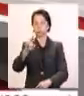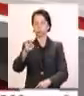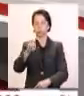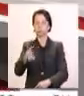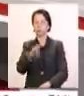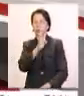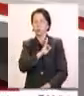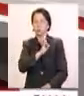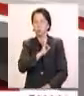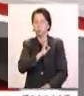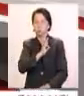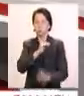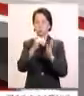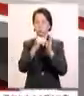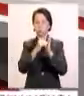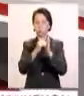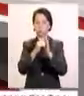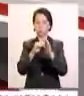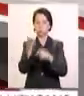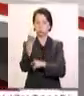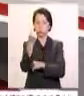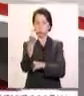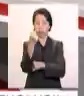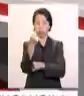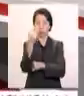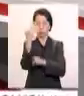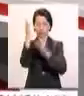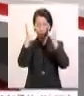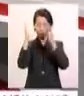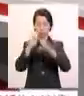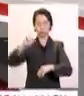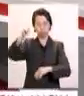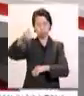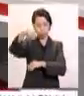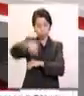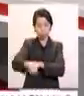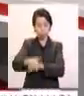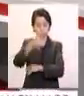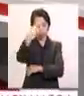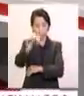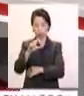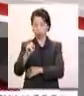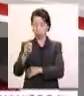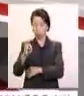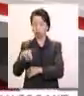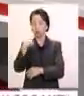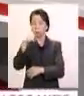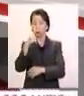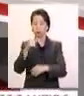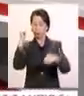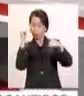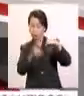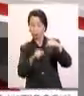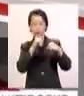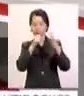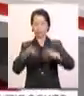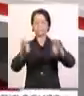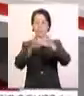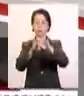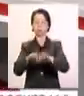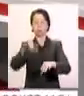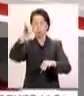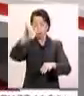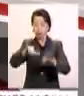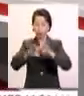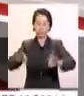yang teruja di senaraikan membarisi kesebelasan utama negara malam esok. Bagi Sumareh, siapa yang menjaringkan gol tidak penting. Yang